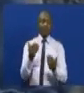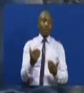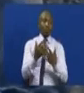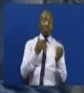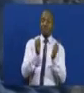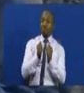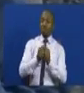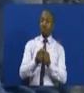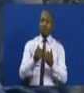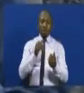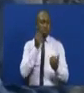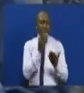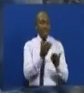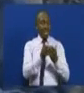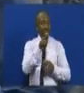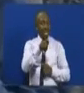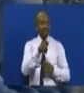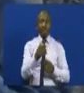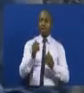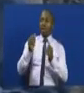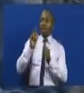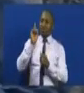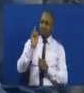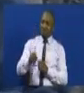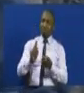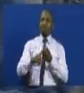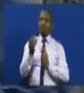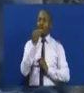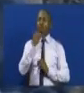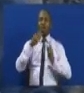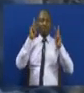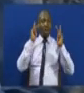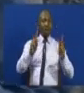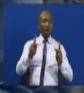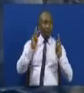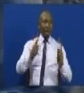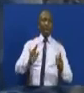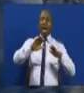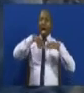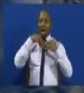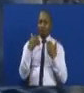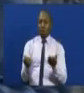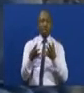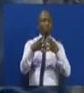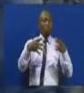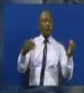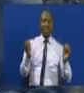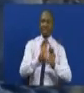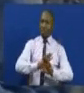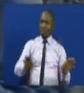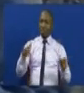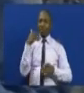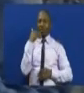vitu nilivyovipendekeza ni vitu ambavyo ni vyakula vya kawaida ambavyo huwezi vikakuathiri. Ni